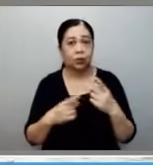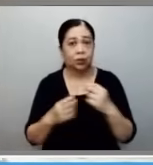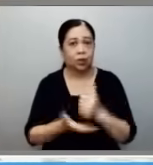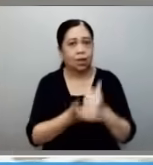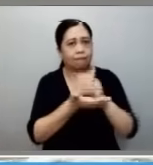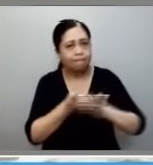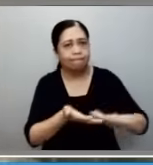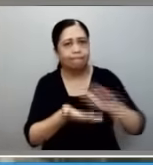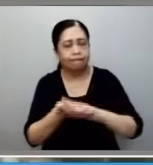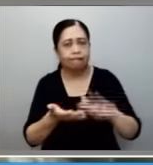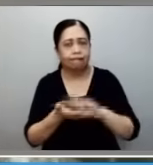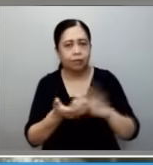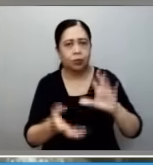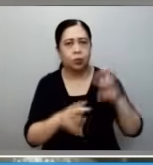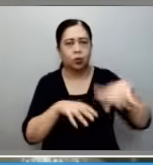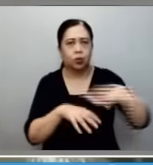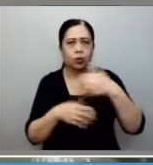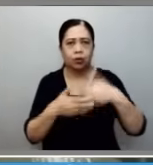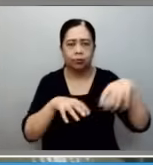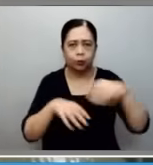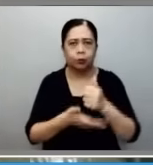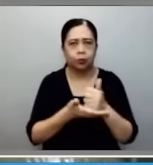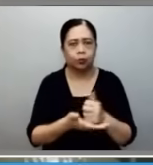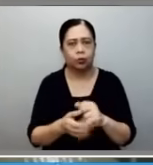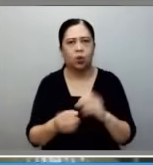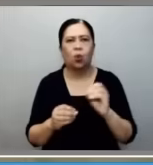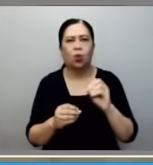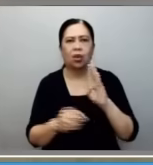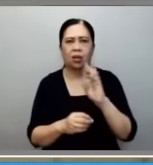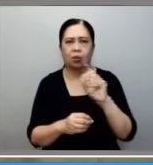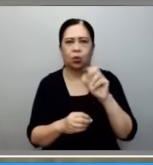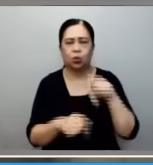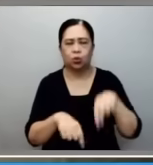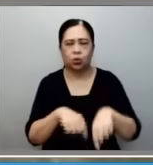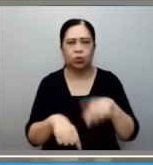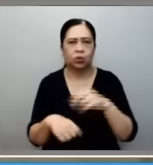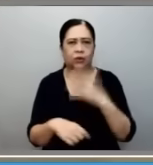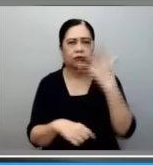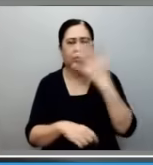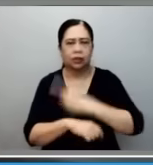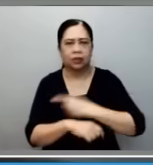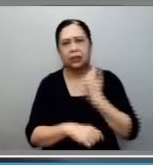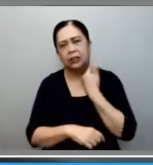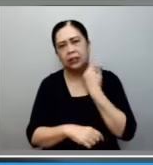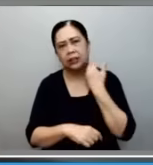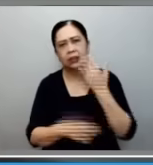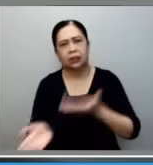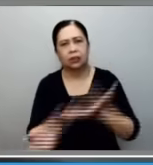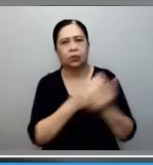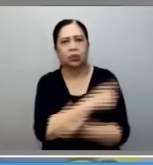sa mga nasalantang kapitbahay. Wala raw siyang suot na bota. 5 araw siyang nilagnat bago nagpa-ospital at